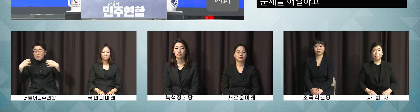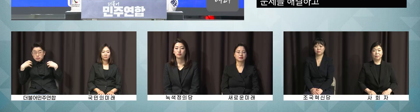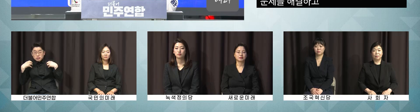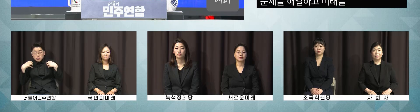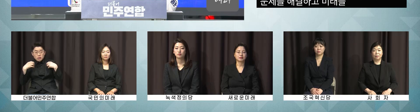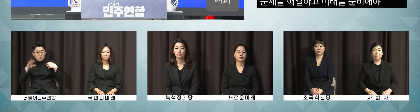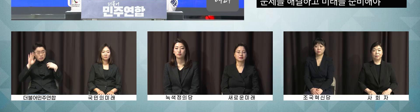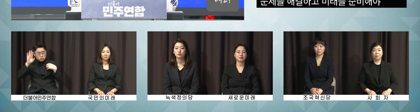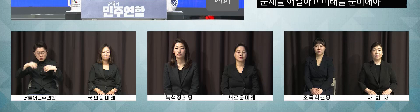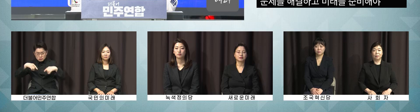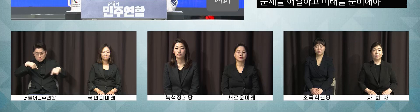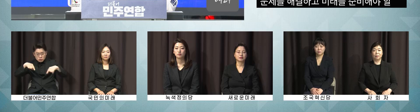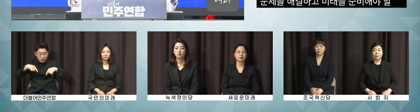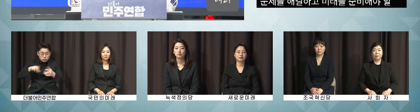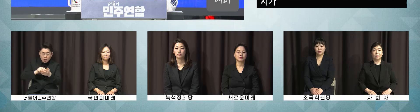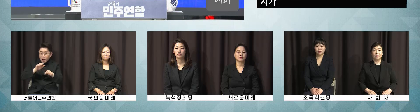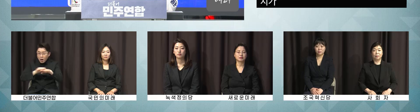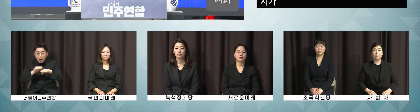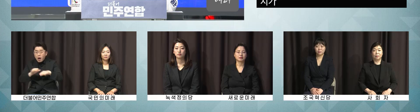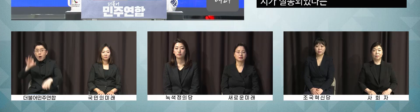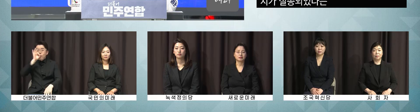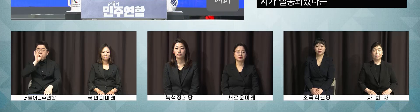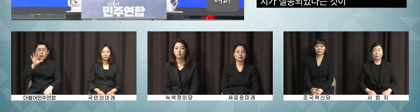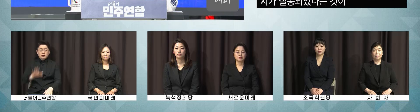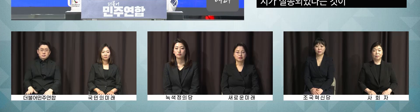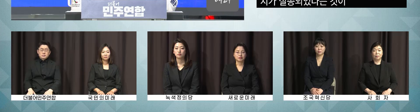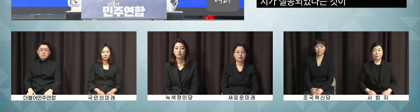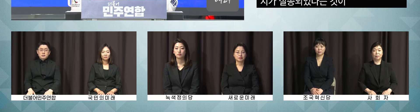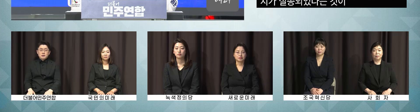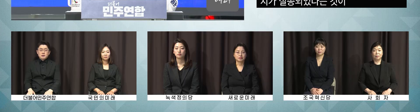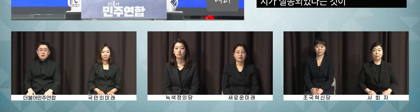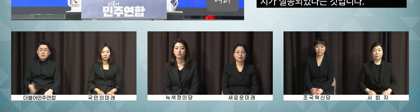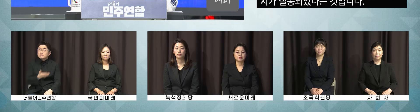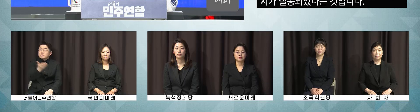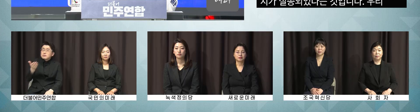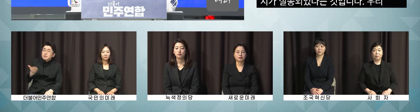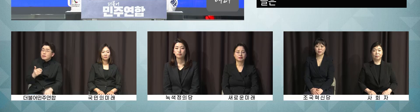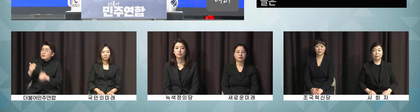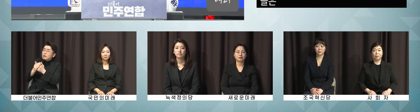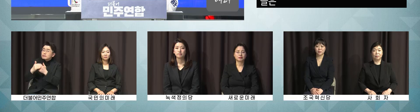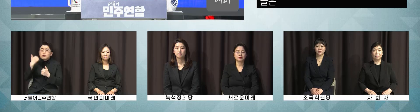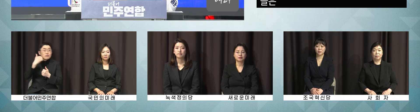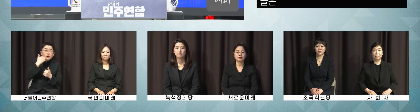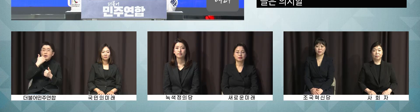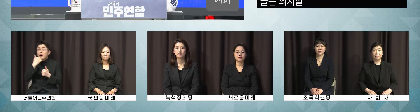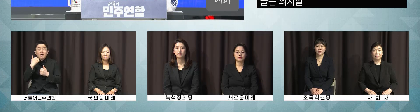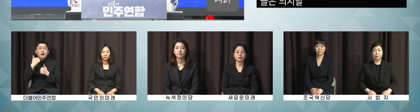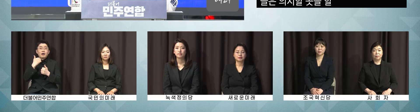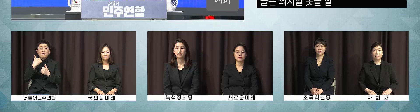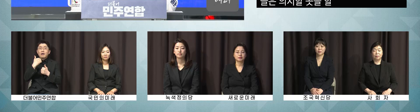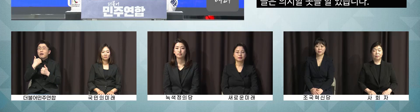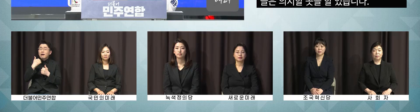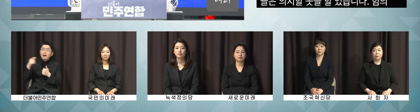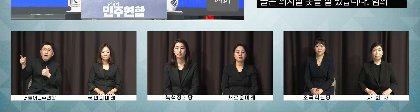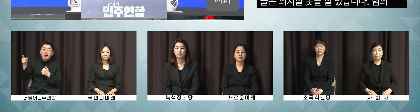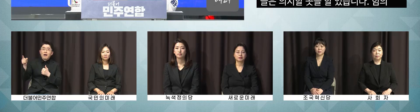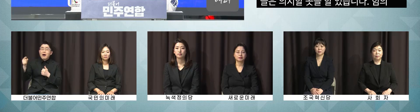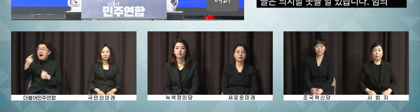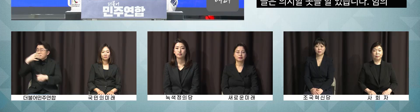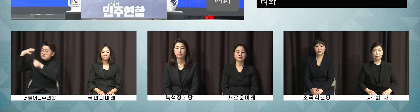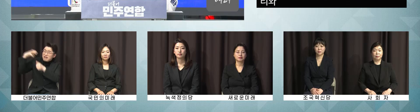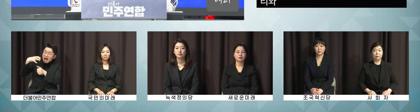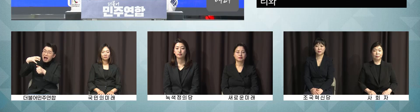할 정치가 실종되었다는 것입니다. 우리 국민들은 의지할 곳을 잃었습니다. 힘의 논리와